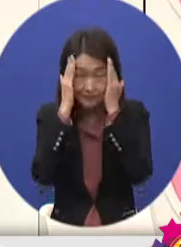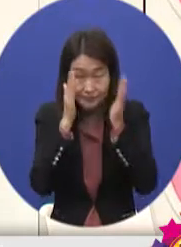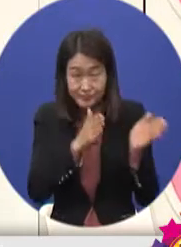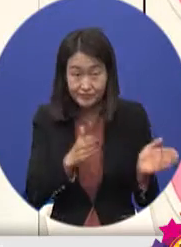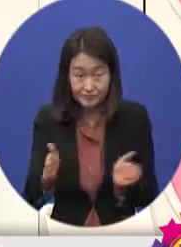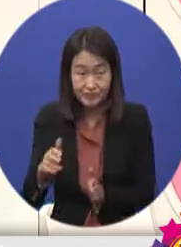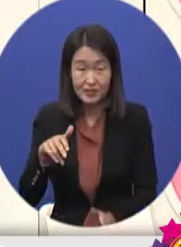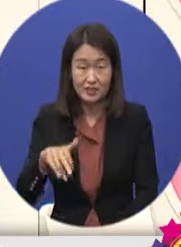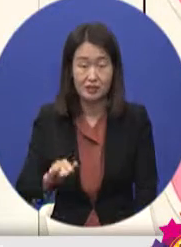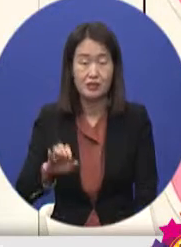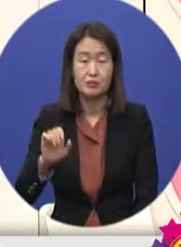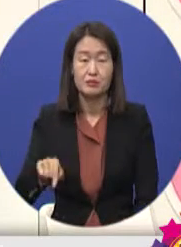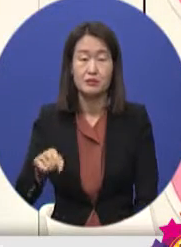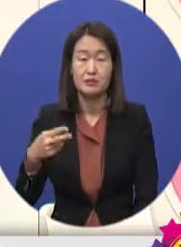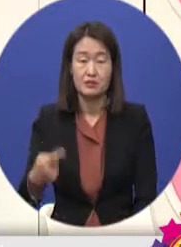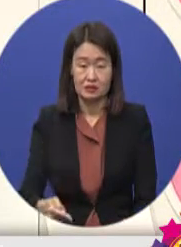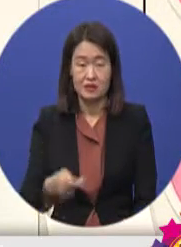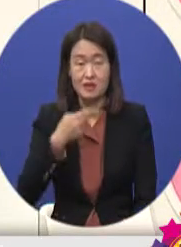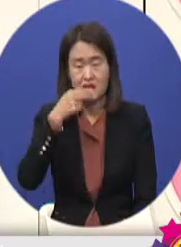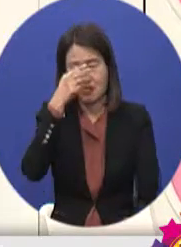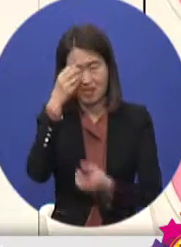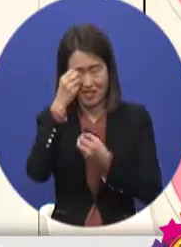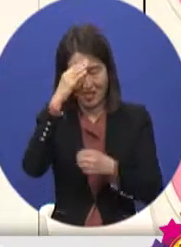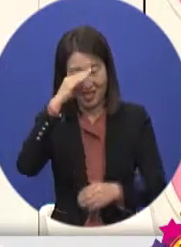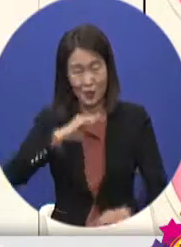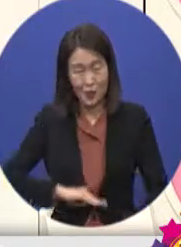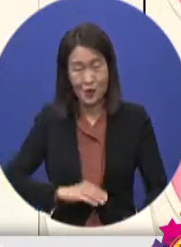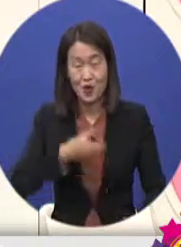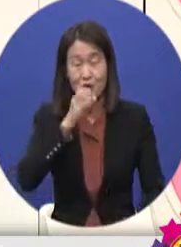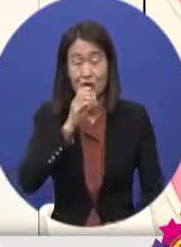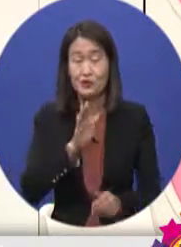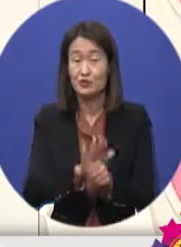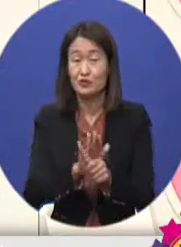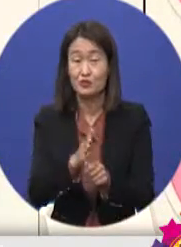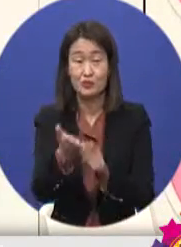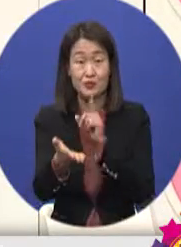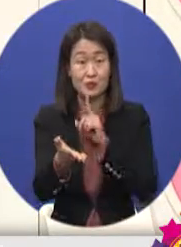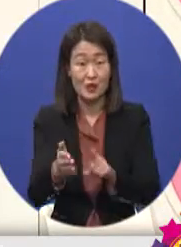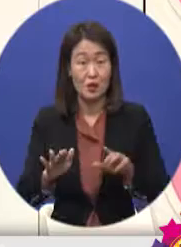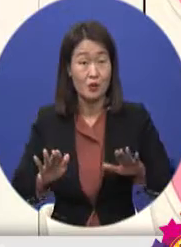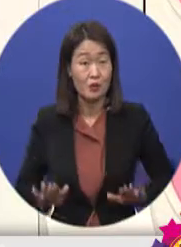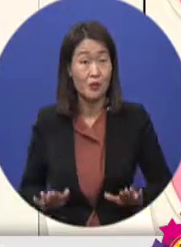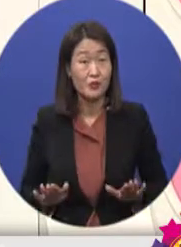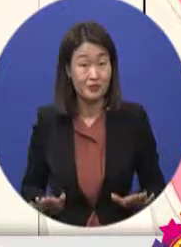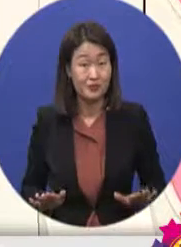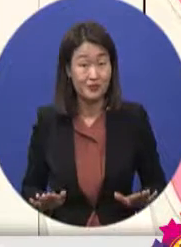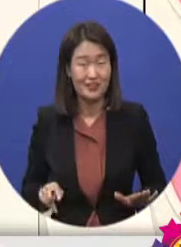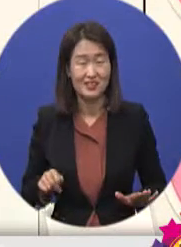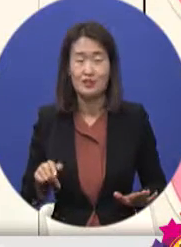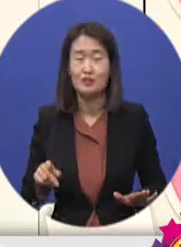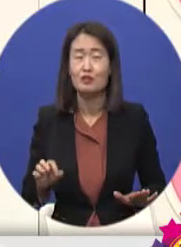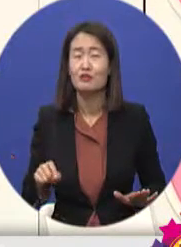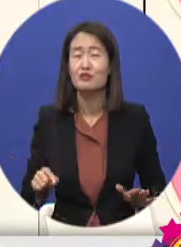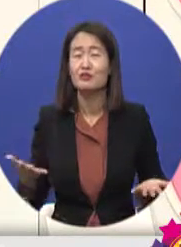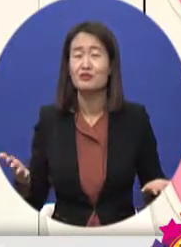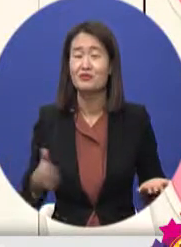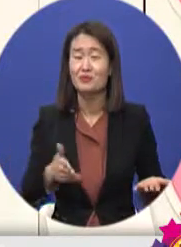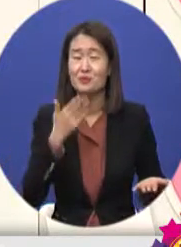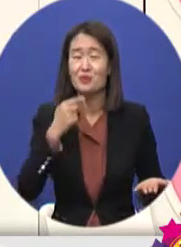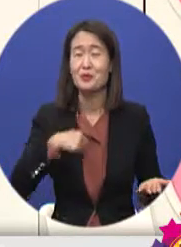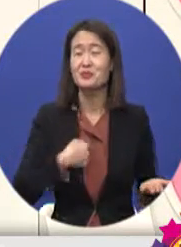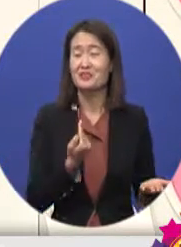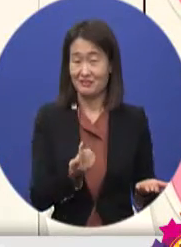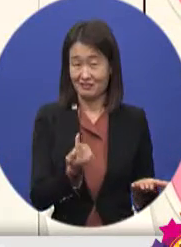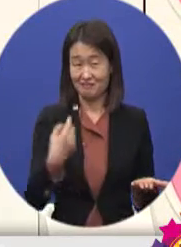주셨고요. 키푸드에서 숙취 해소를 드리고 있습니다. 자, 오늘 또 이렇게 서정호 씨 없이